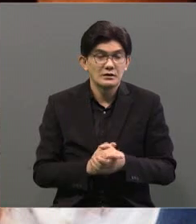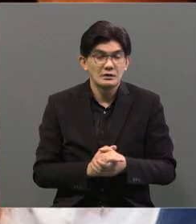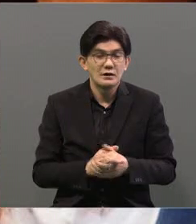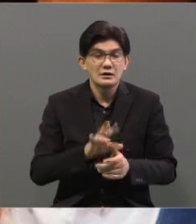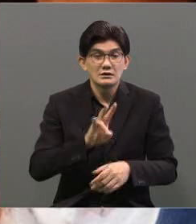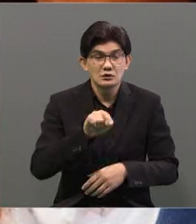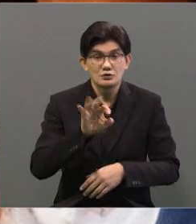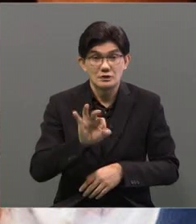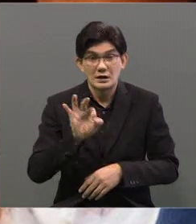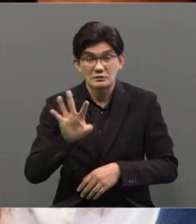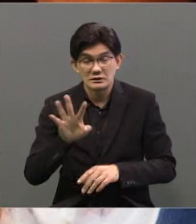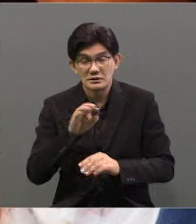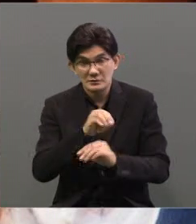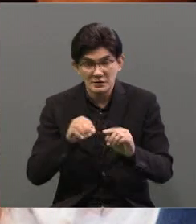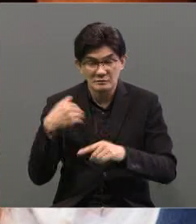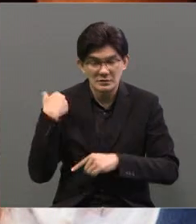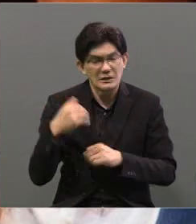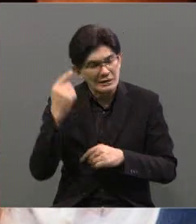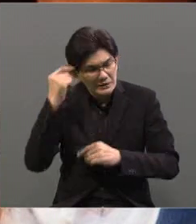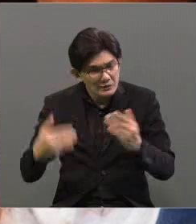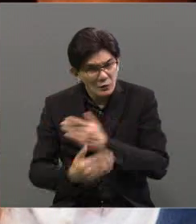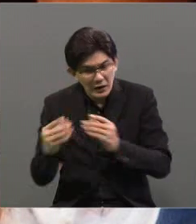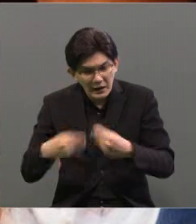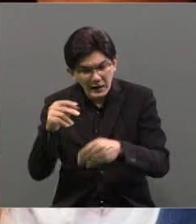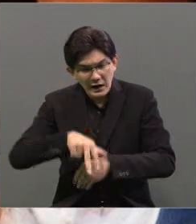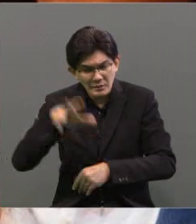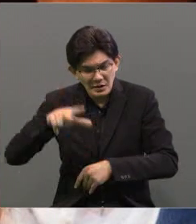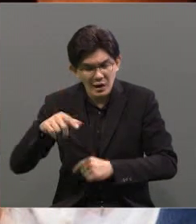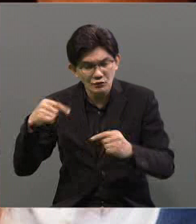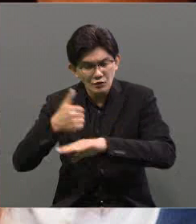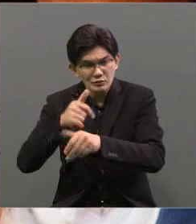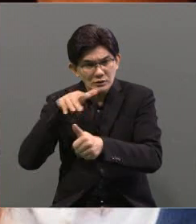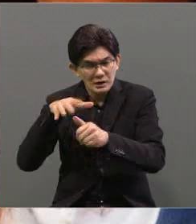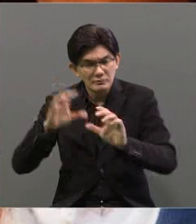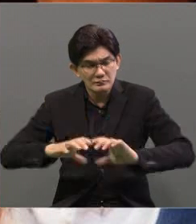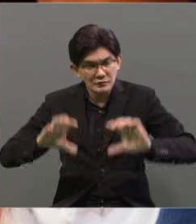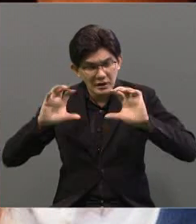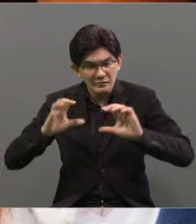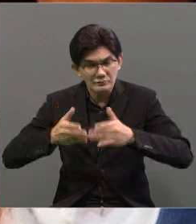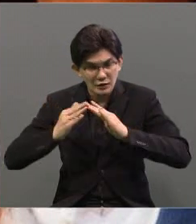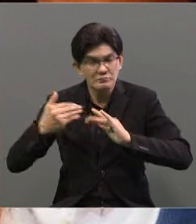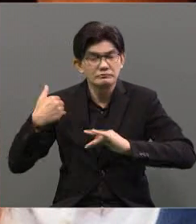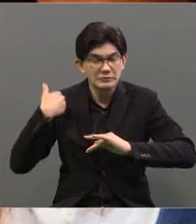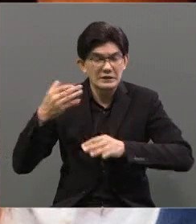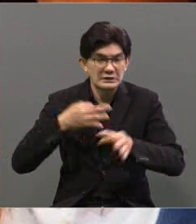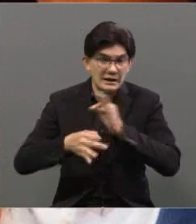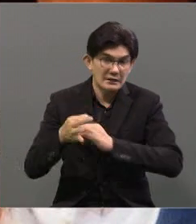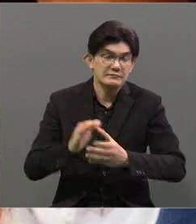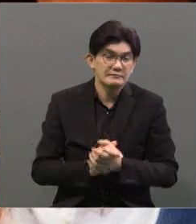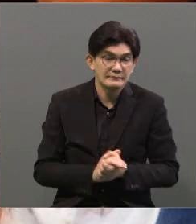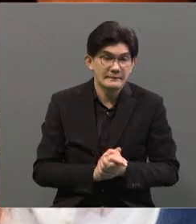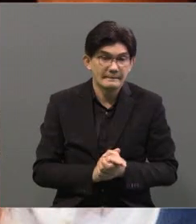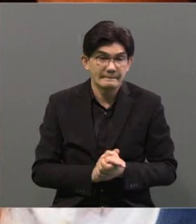7.94นะครับระบุว่าพรรคก้าวไกลควรเปิดโอกาสให้พรรคเพื่อไทยเป็นแกนนำในการจัดตั้งรัฐบาล 8พรรคแทนทันที